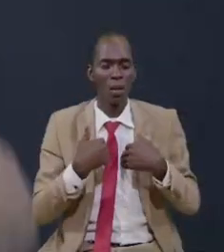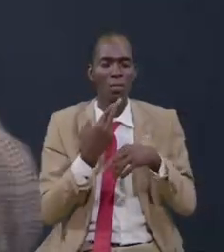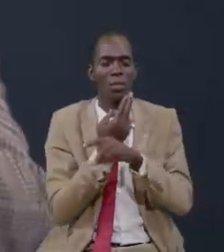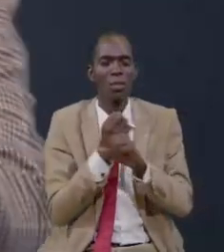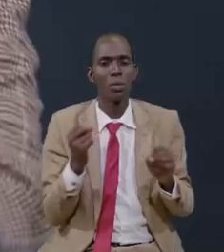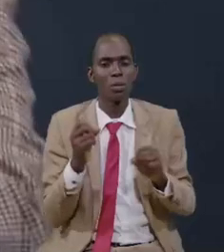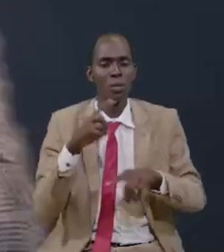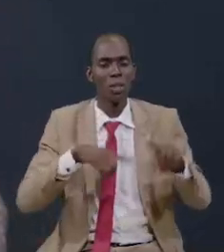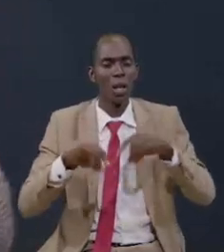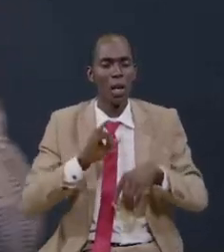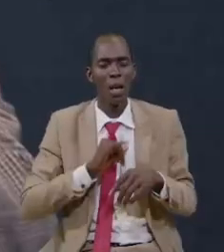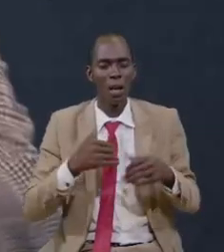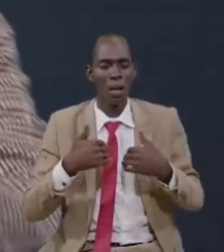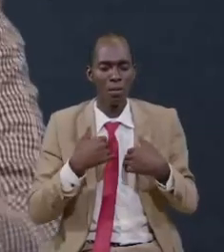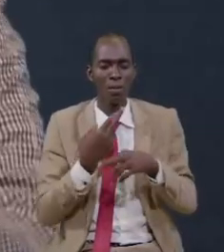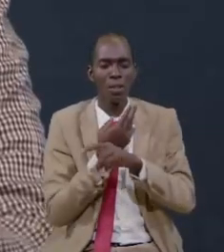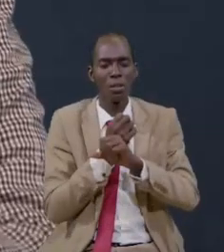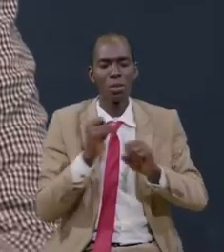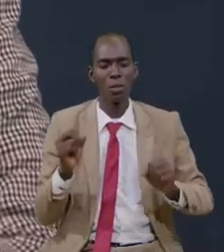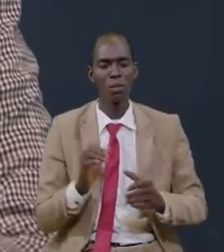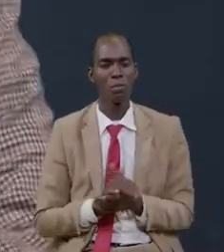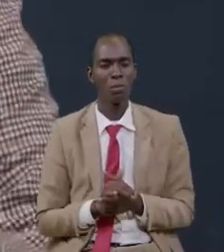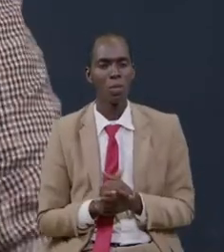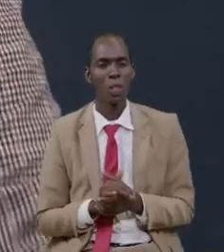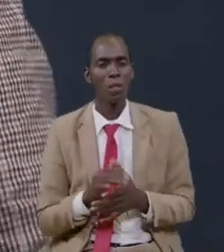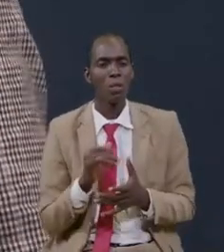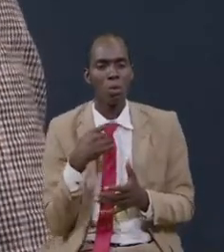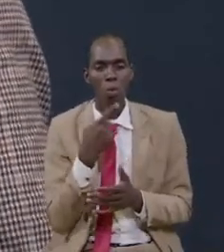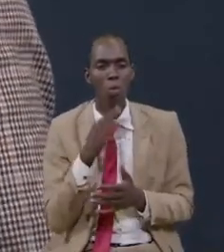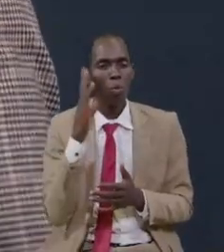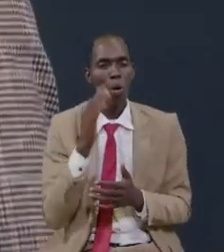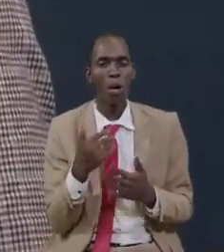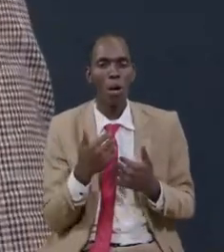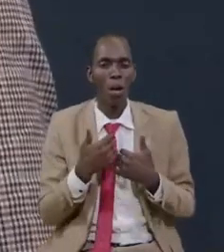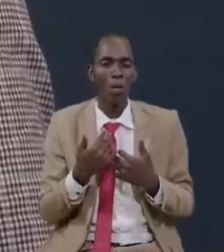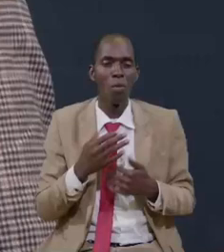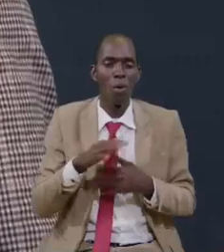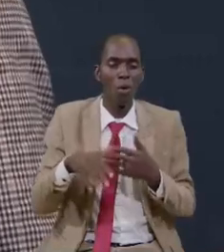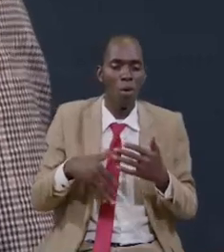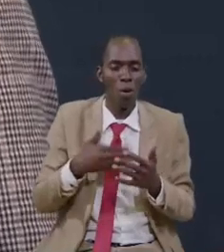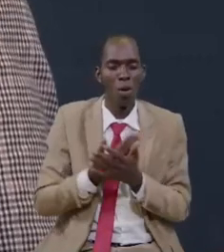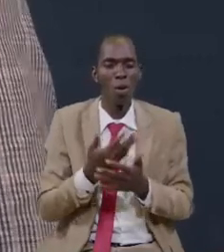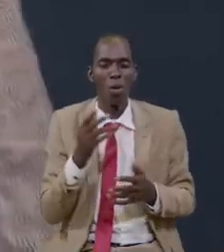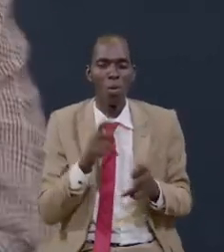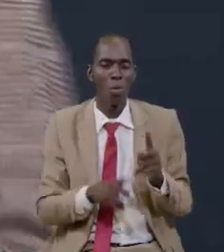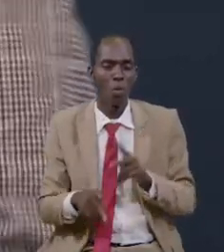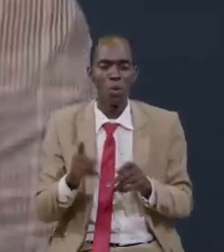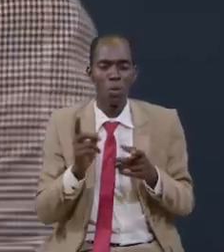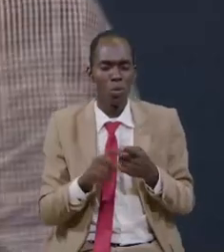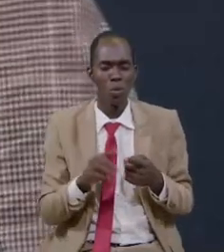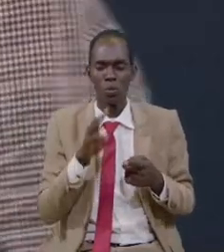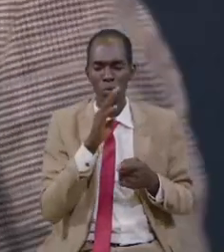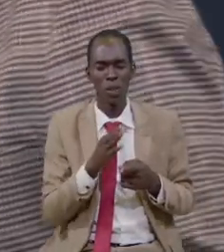J'ai la rédemption ce soir qui veut que tous les hommes soient sauvés et parviennent à la connaissance de la